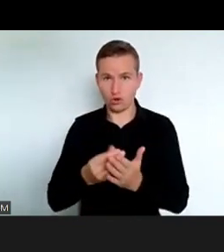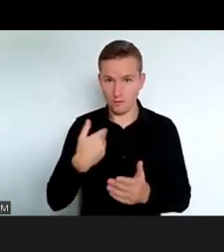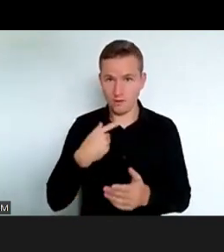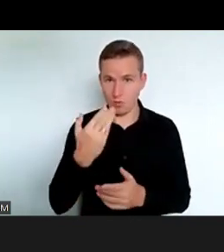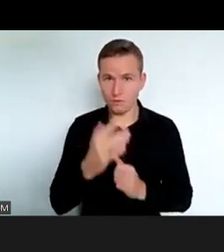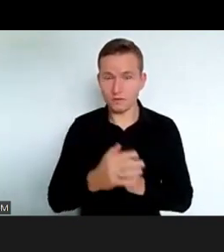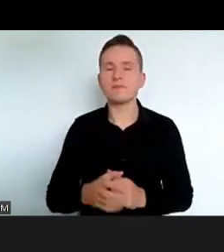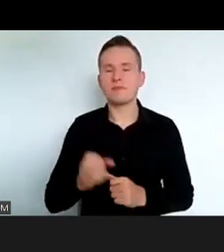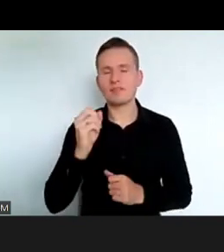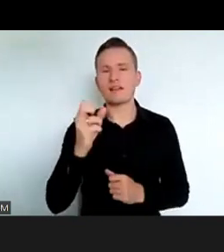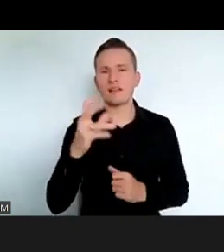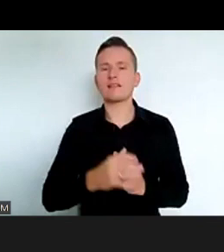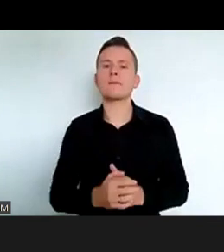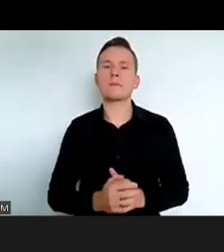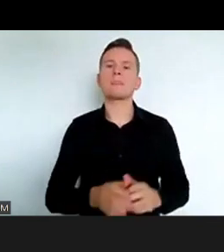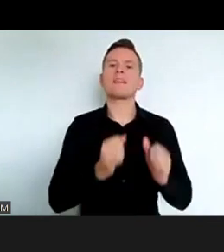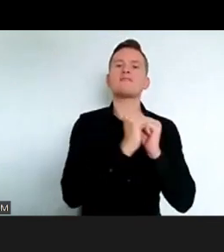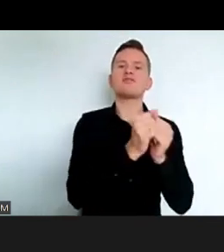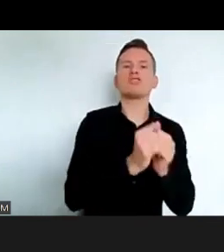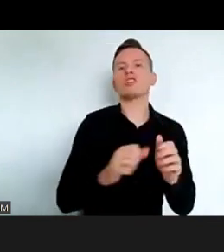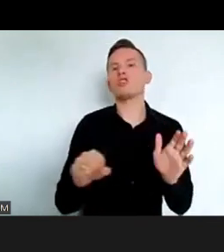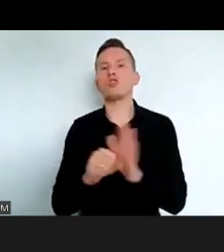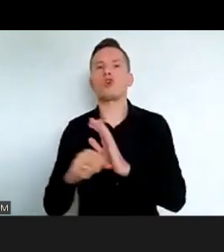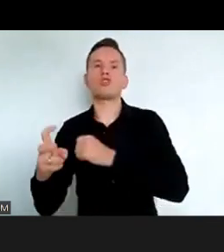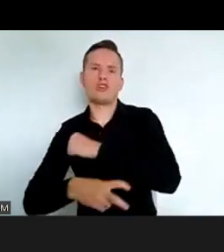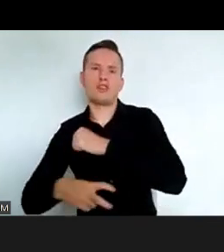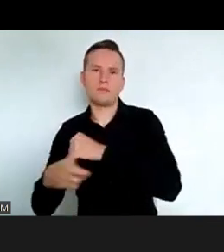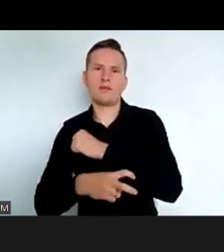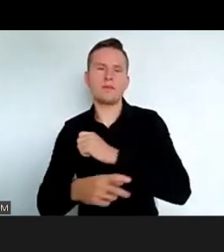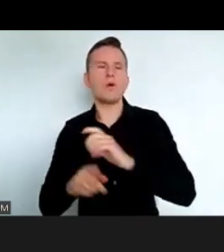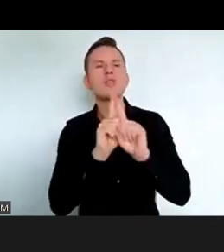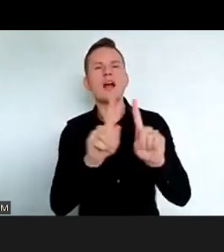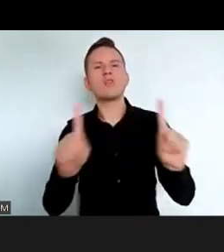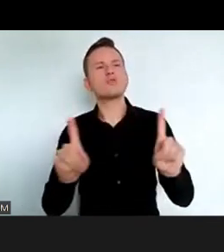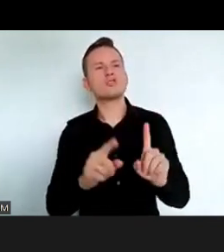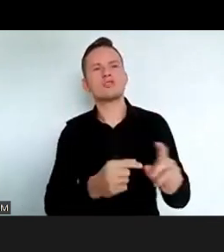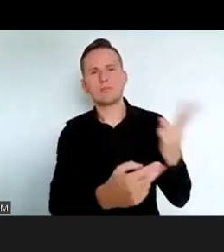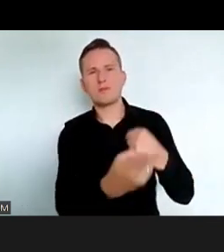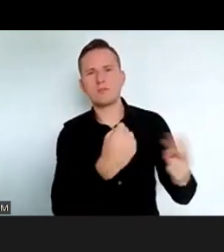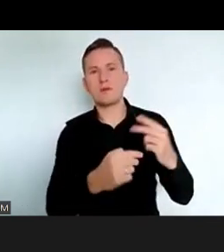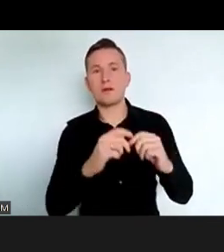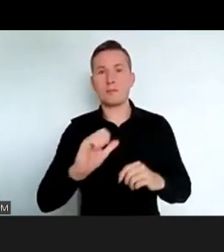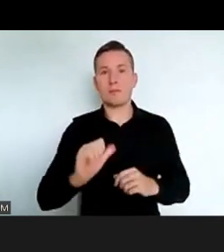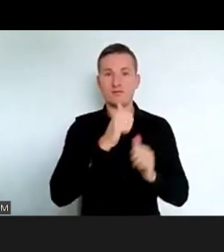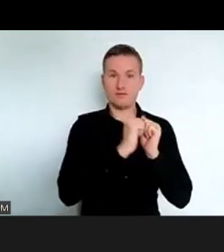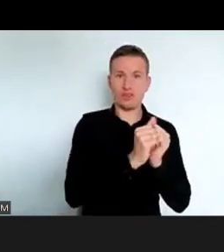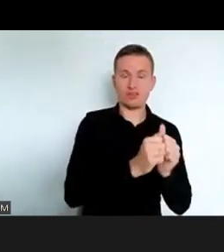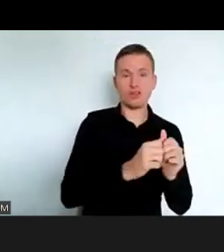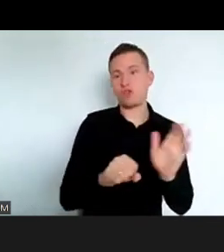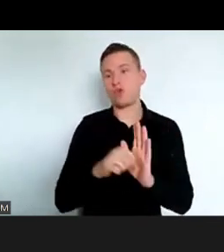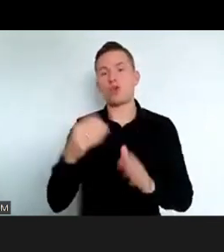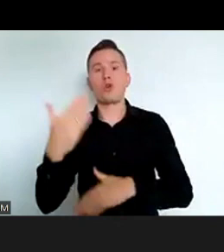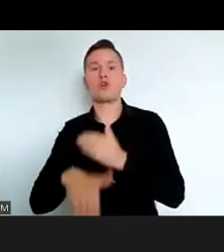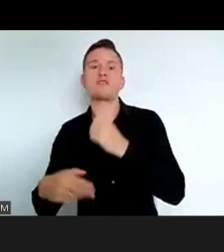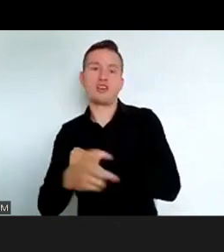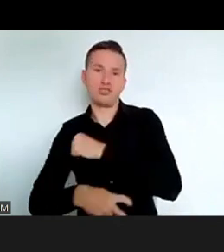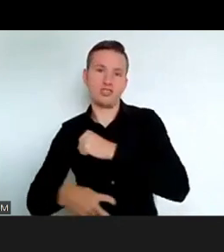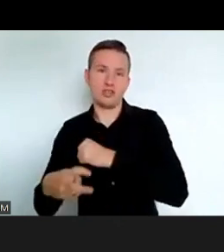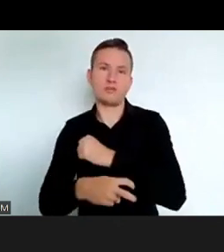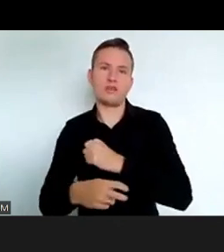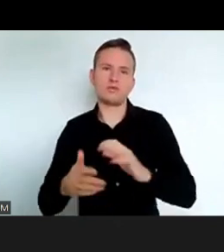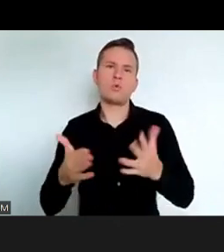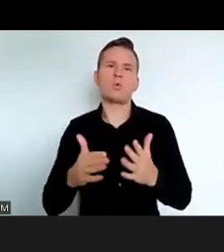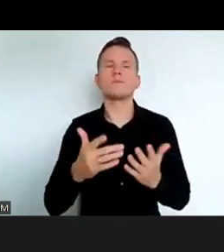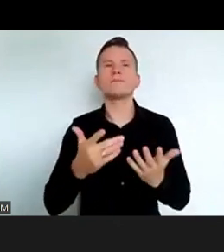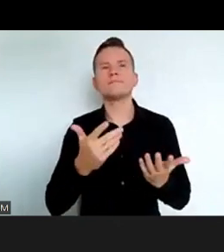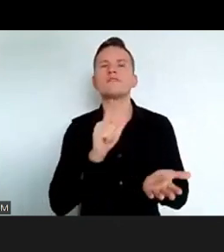zauważyłem. To jest koszt od września do sierpnia, bo nauczyciele zatrudnieni od 1 września są zatrudnieni do końca sierpnia, więc mówimy o 12